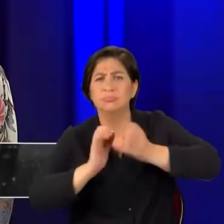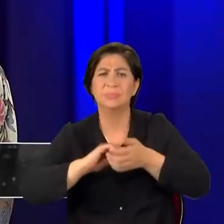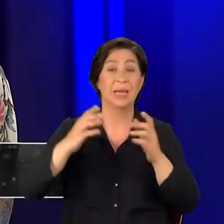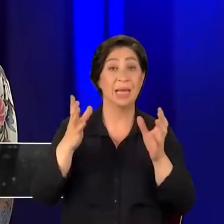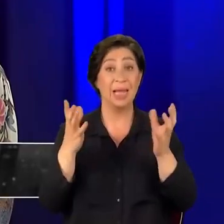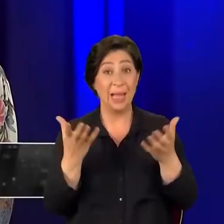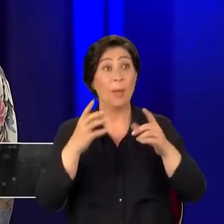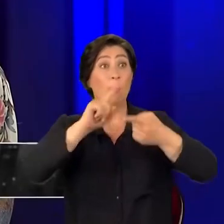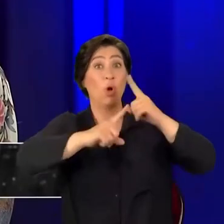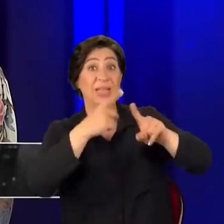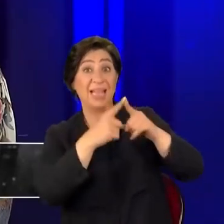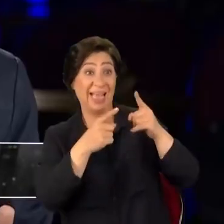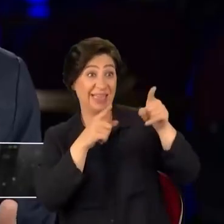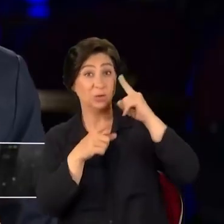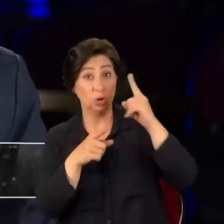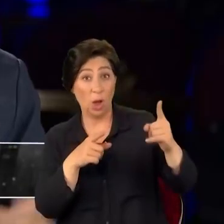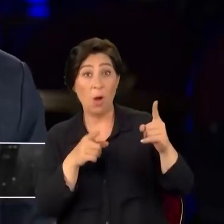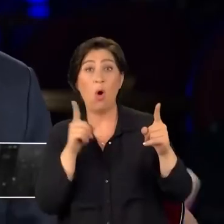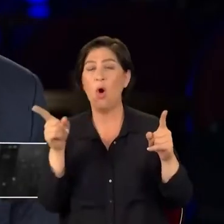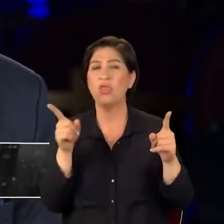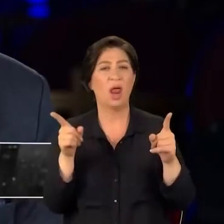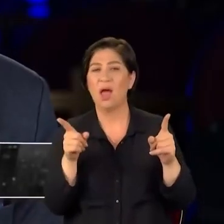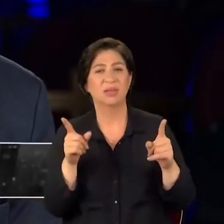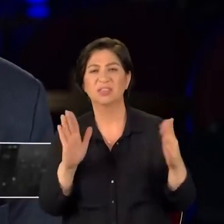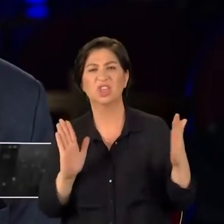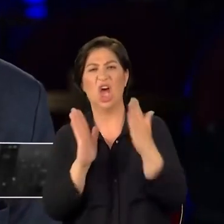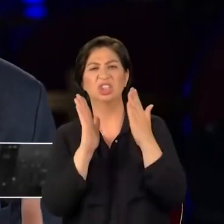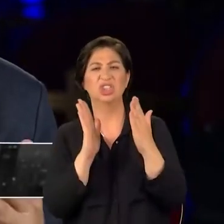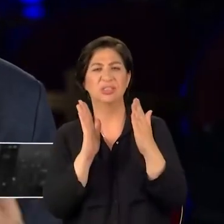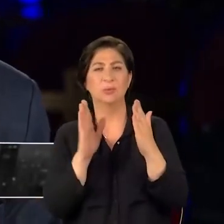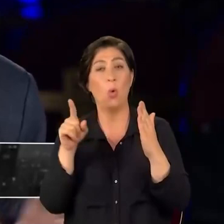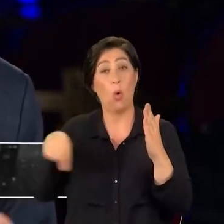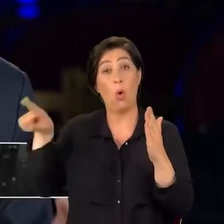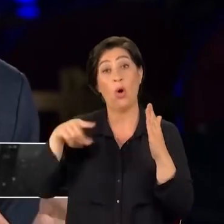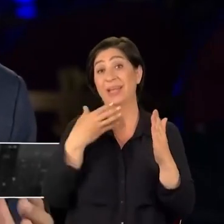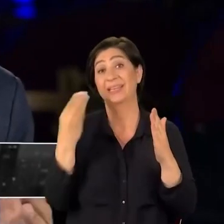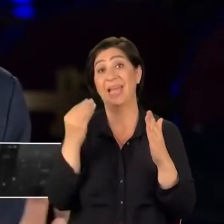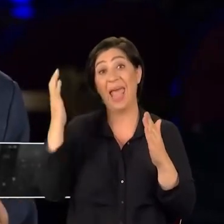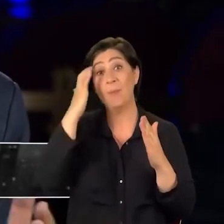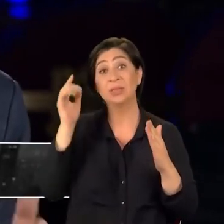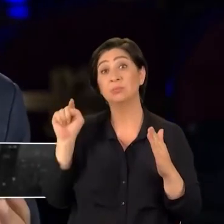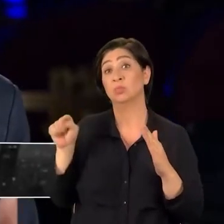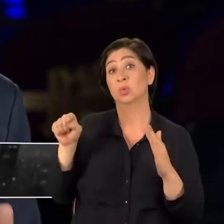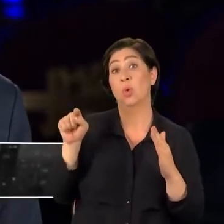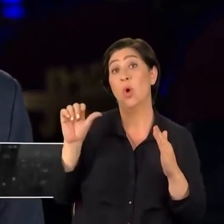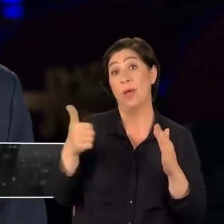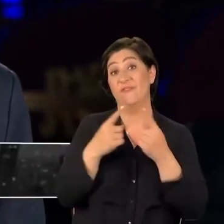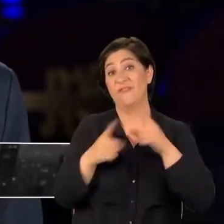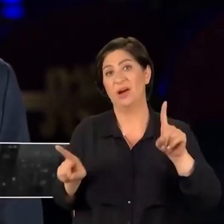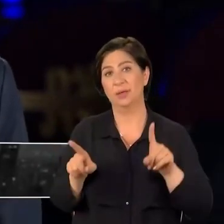ve particilik üzerinden siyaset onlara aykırı geliyor birincisi. Bir kere en temelde zihni bir fark